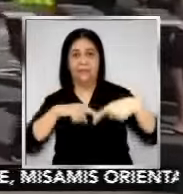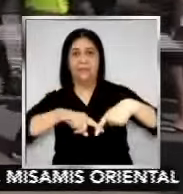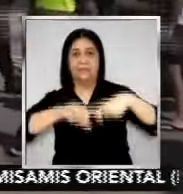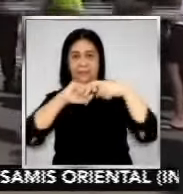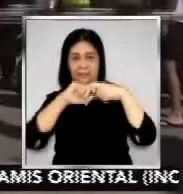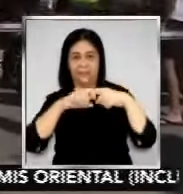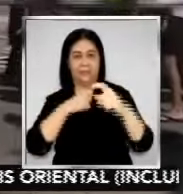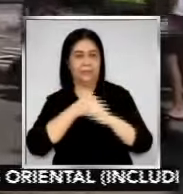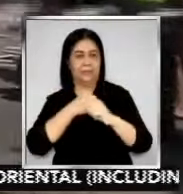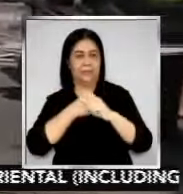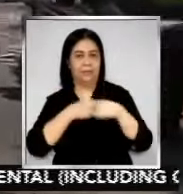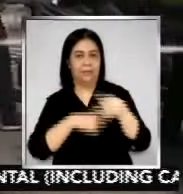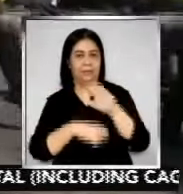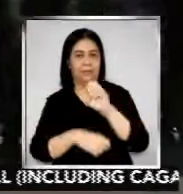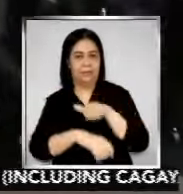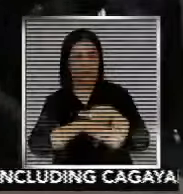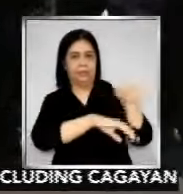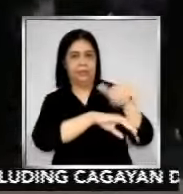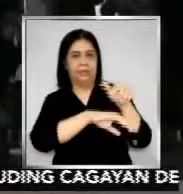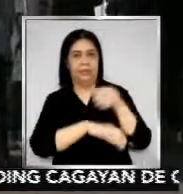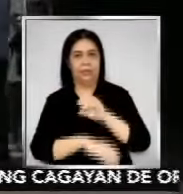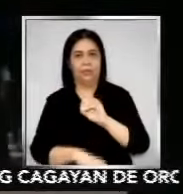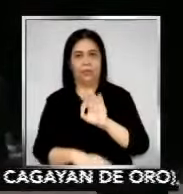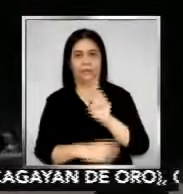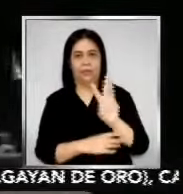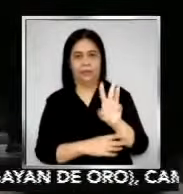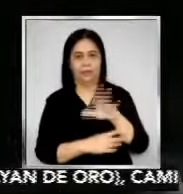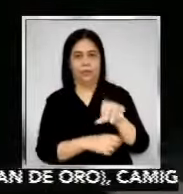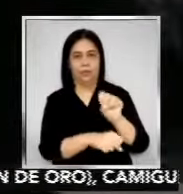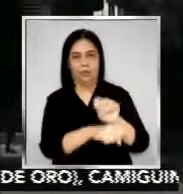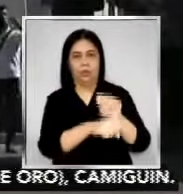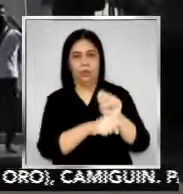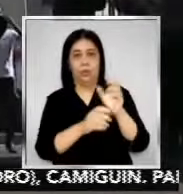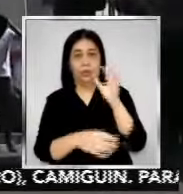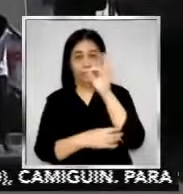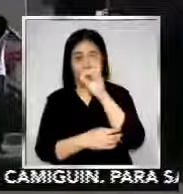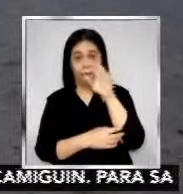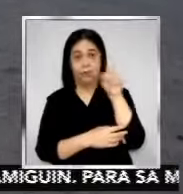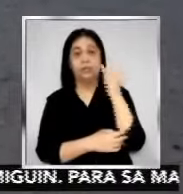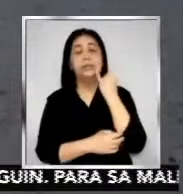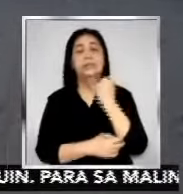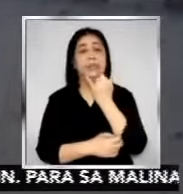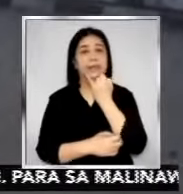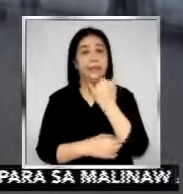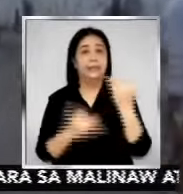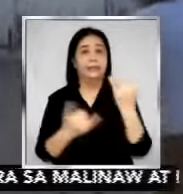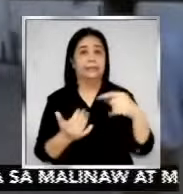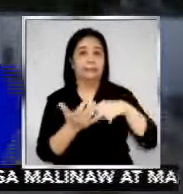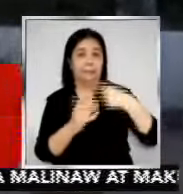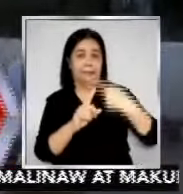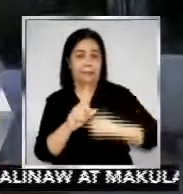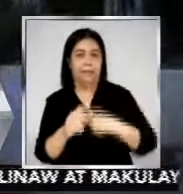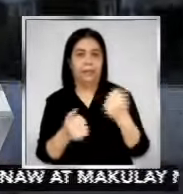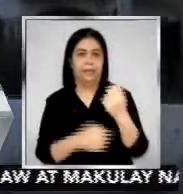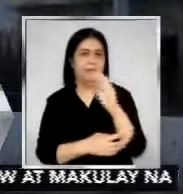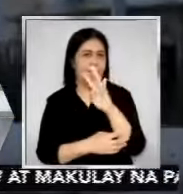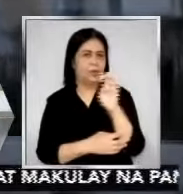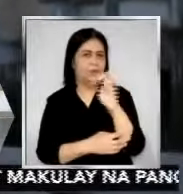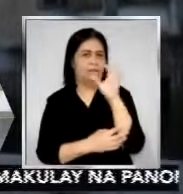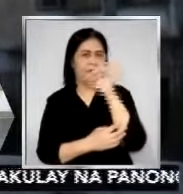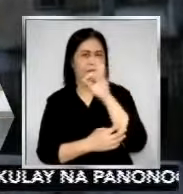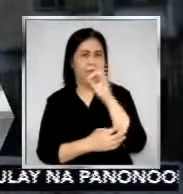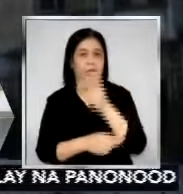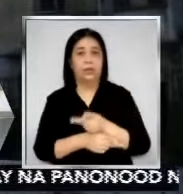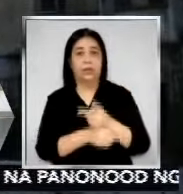suspensyon sa nakatakdasan ng deployment ng mga manggagawang Pinoy sa Israel ngayong buwan. Nasa 400 Pinoy caregivers kasi